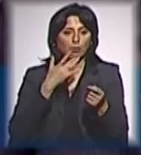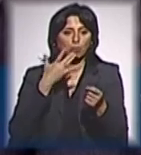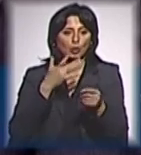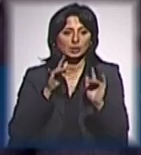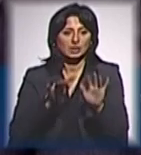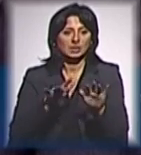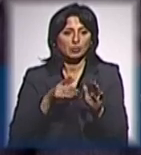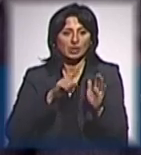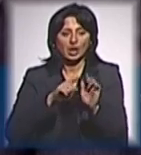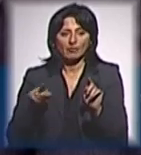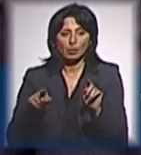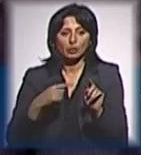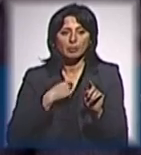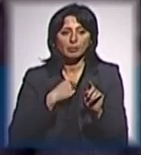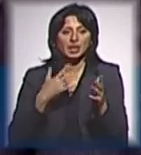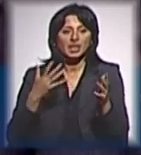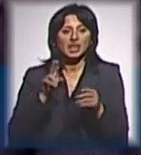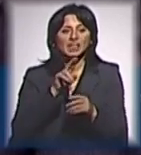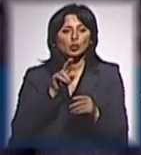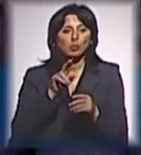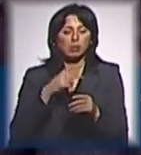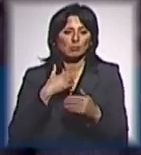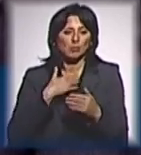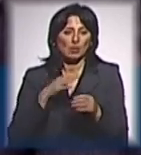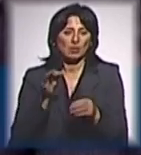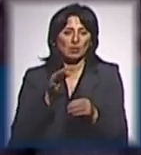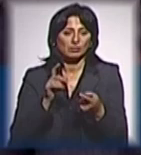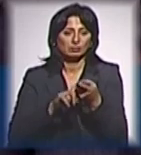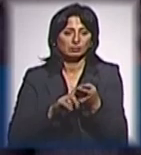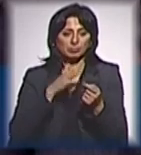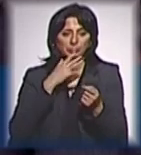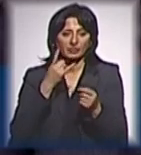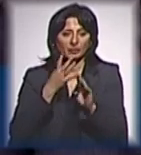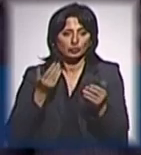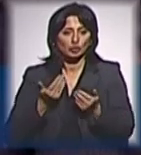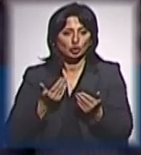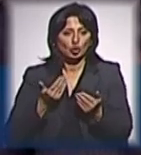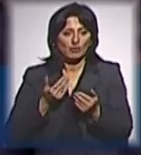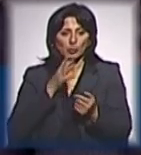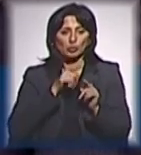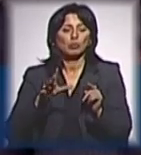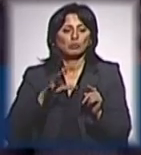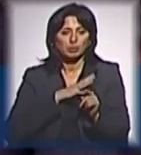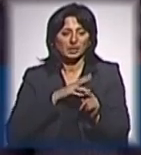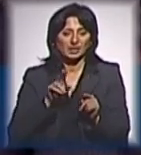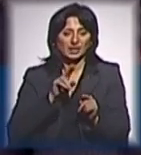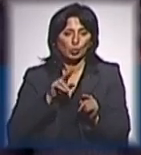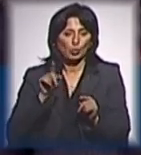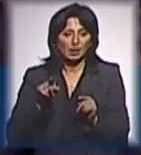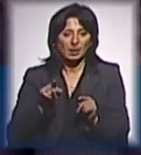პოლიტიკური საქმიანობის განმავლობაში, მაგრამ მე დიდუბესთან ძალიან ბევრი რამ მაკავშირებს. პირველ რიგში ცხოვრობდი გარკვეული პერიოდის